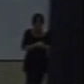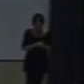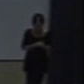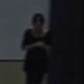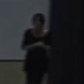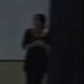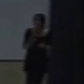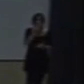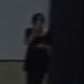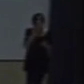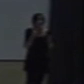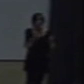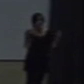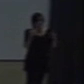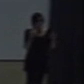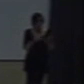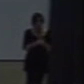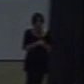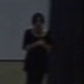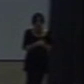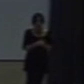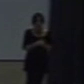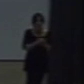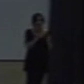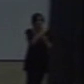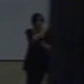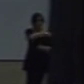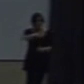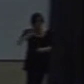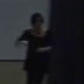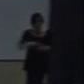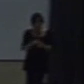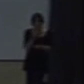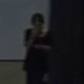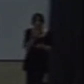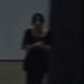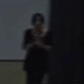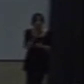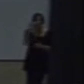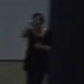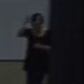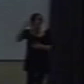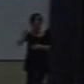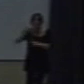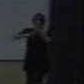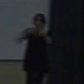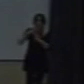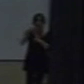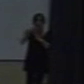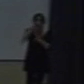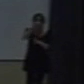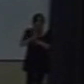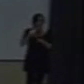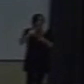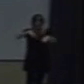no? Twitter permet també trobar gent, o sigui, això és una cadena americana que buscava gent que parlés anglès a Daraa, que era el focus